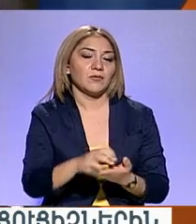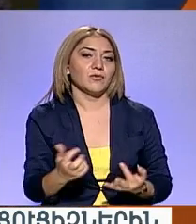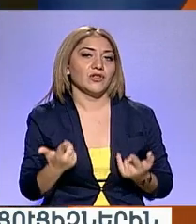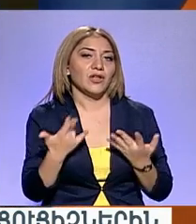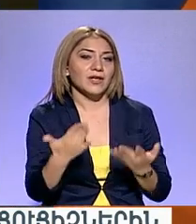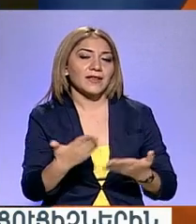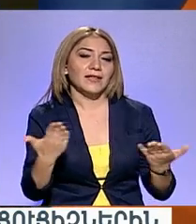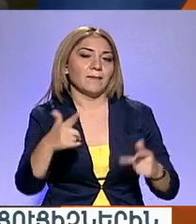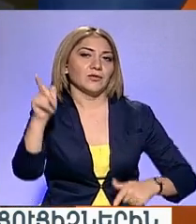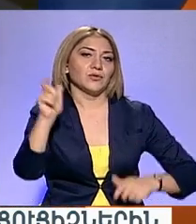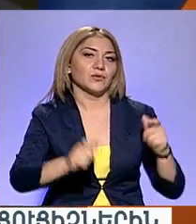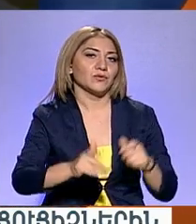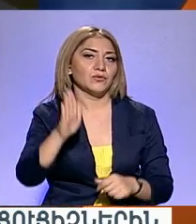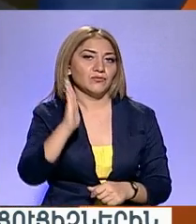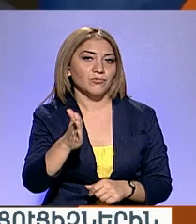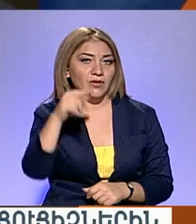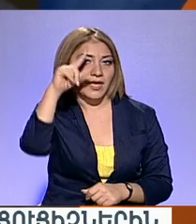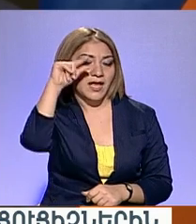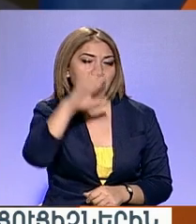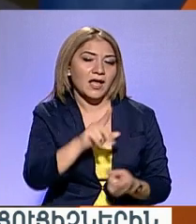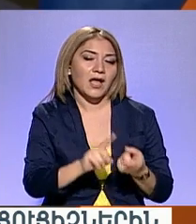քանիսը եւ երբ կվերադառնան Հայաստան։